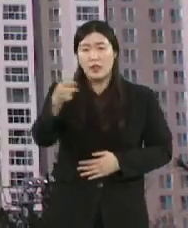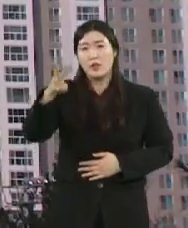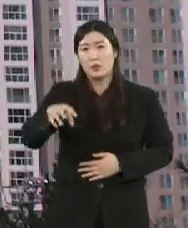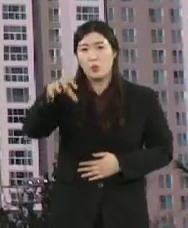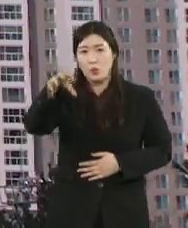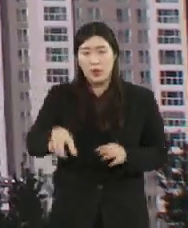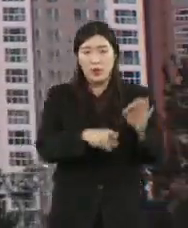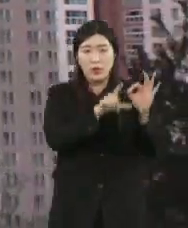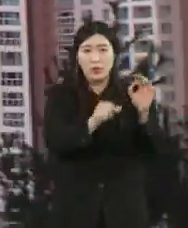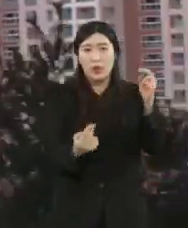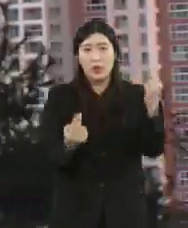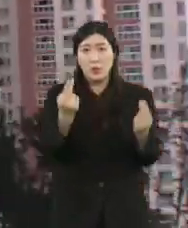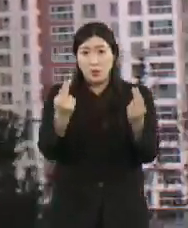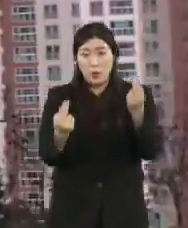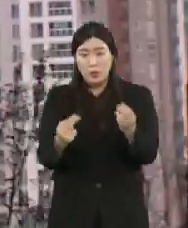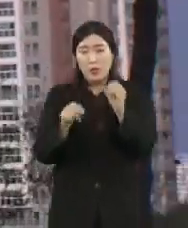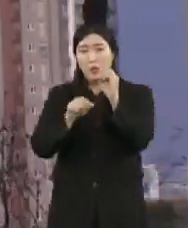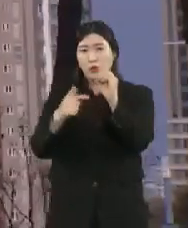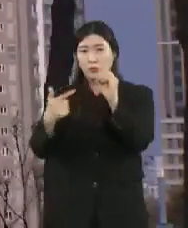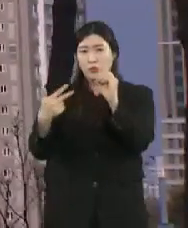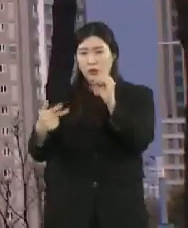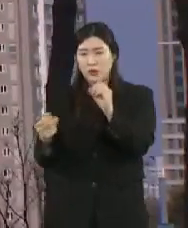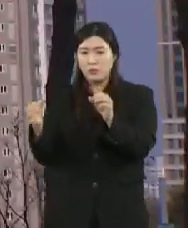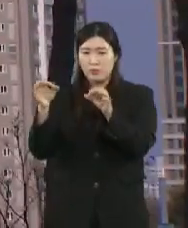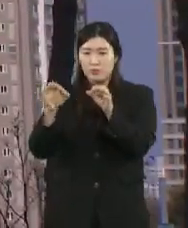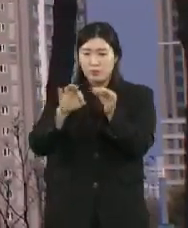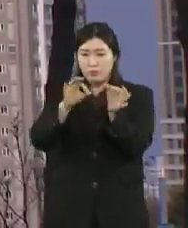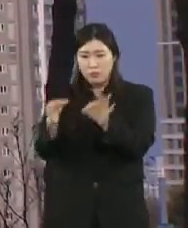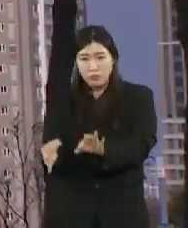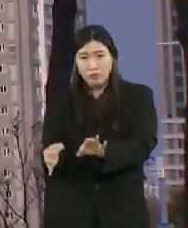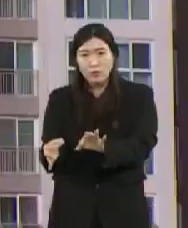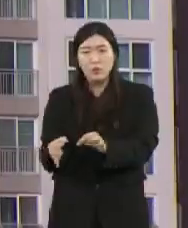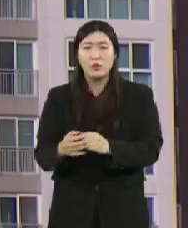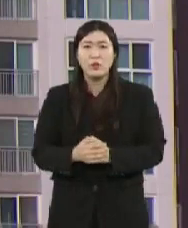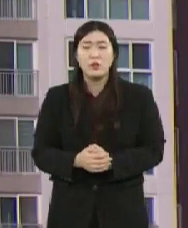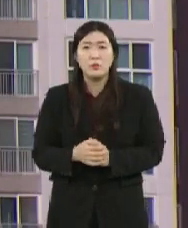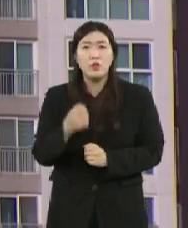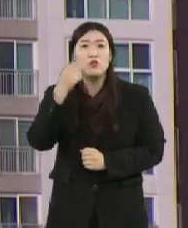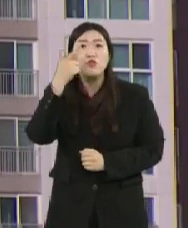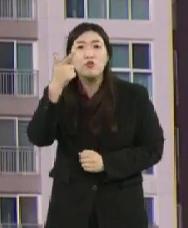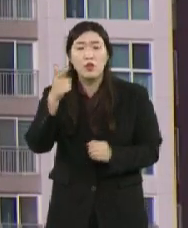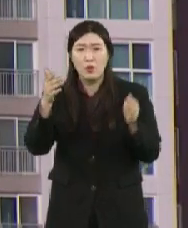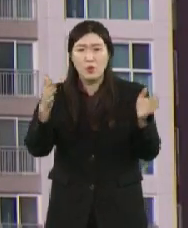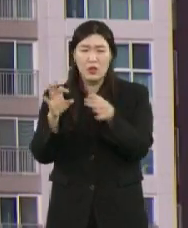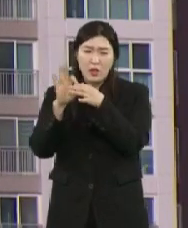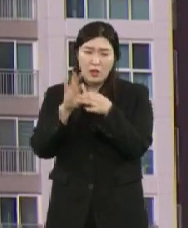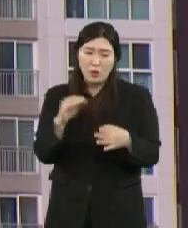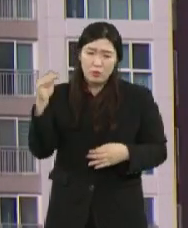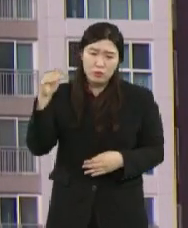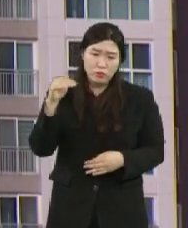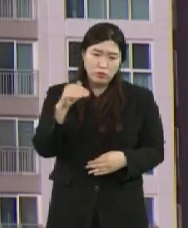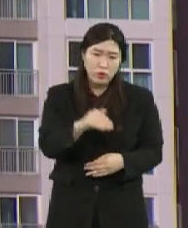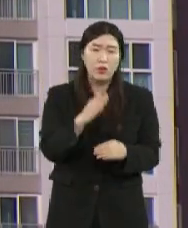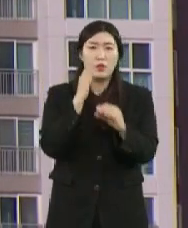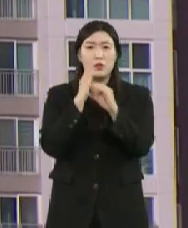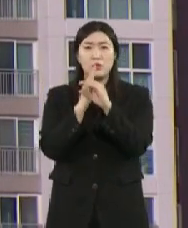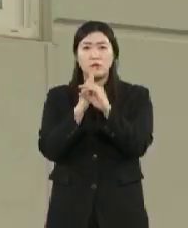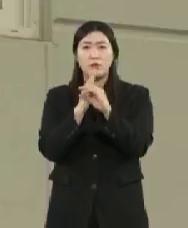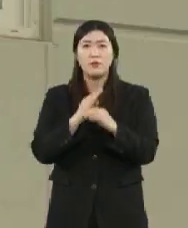전월대비 0.56% 포인트 하락 폭이 커진 0.67% 하락하는 등 6개월째 하락세가